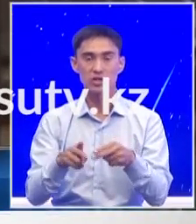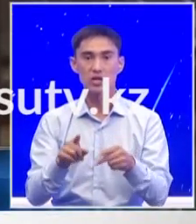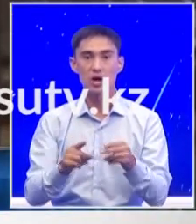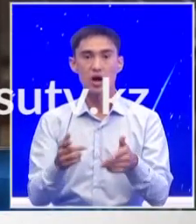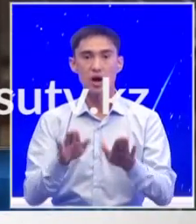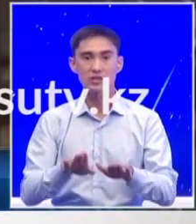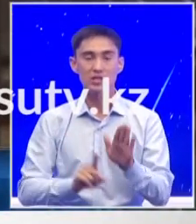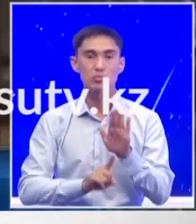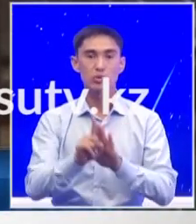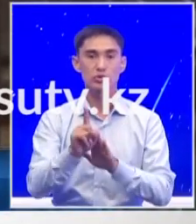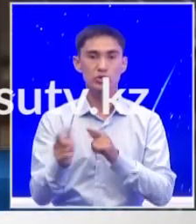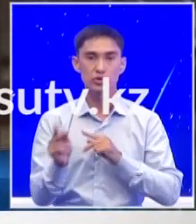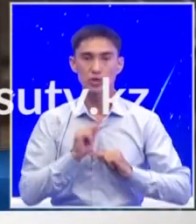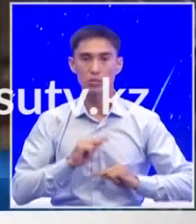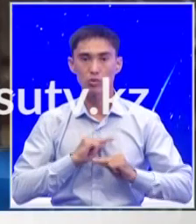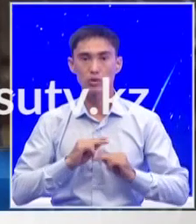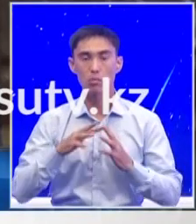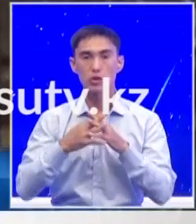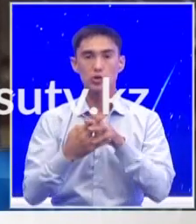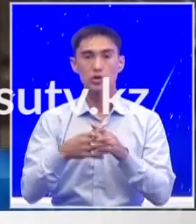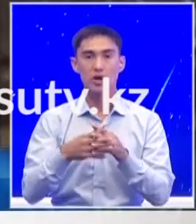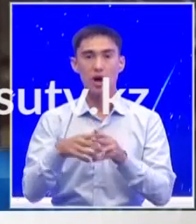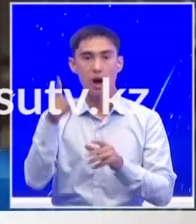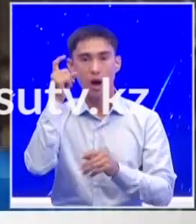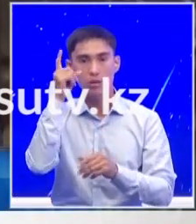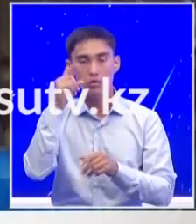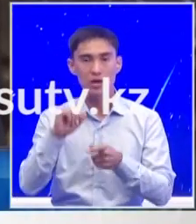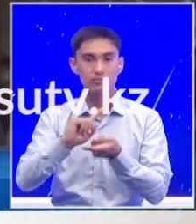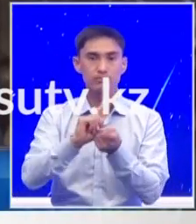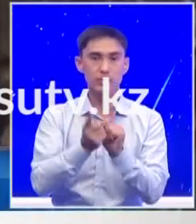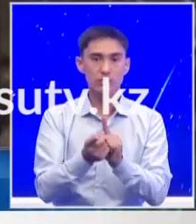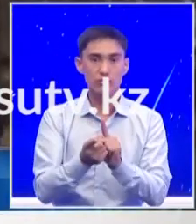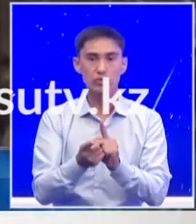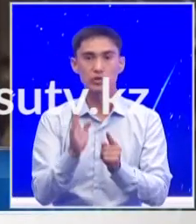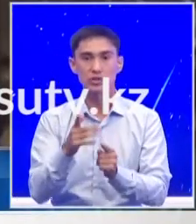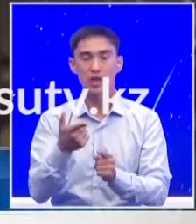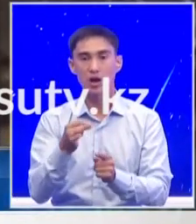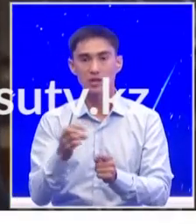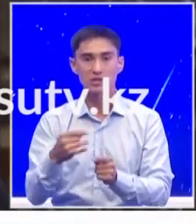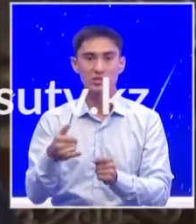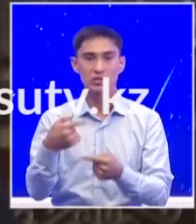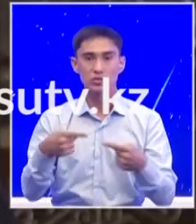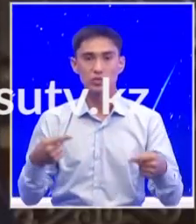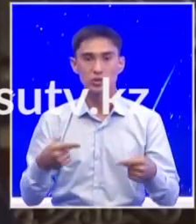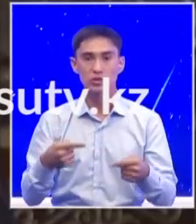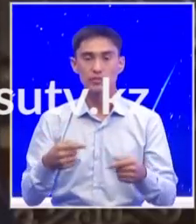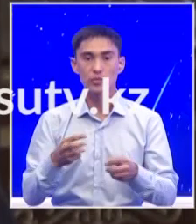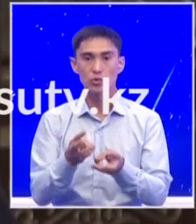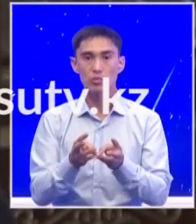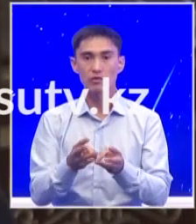В поселке Карабулак центральная котельная тоже переводится. Значит, практически сегодня